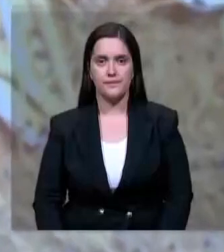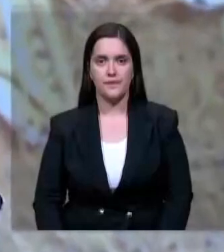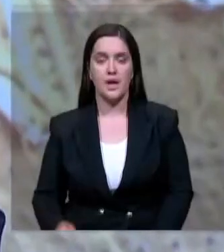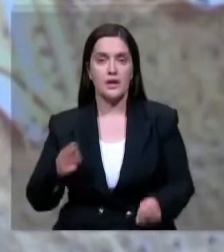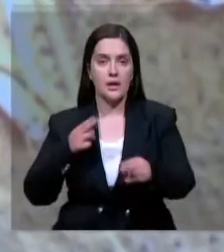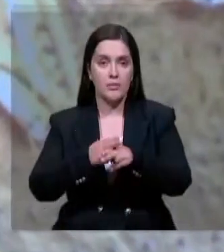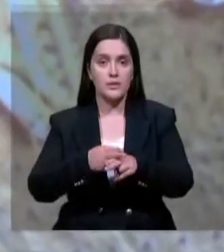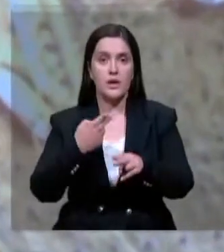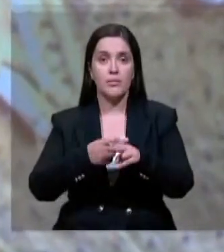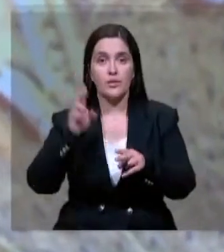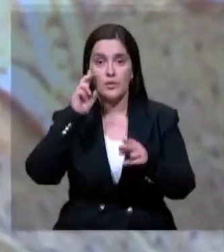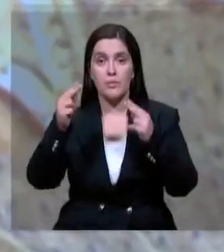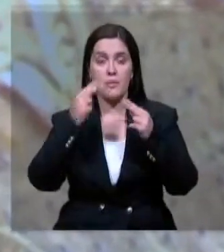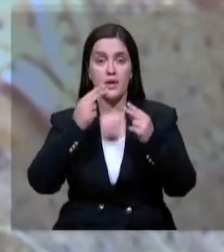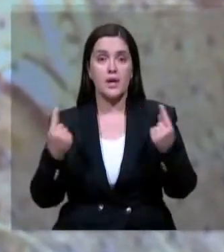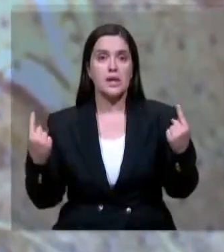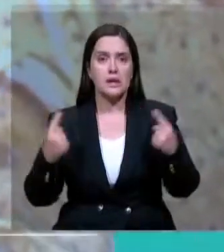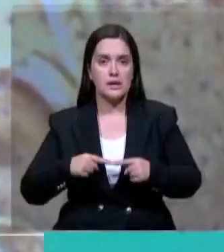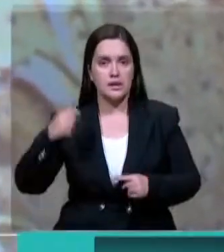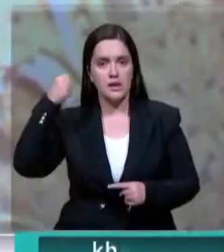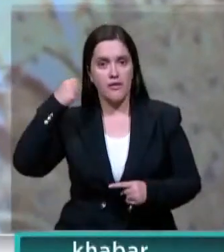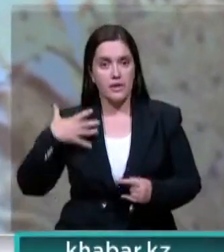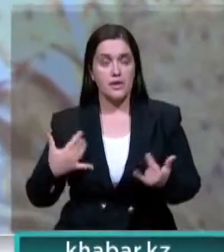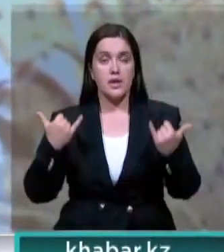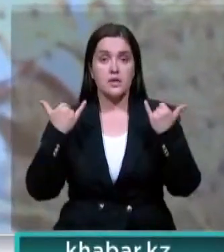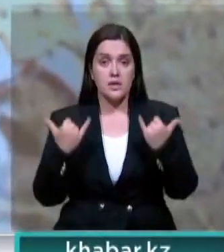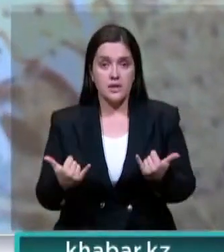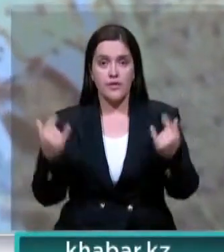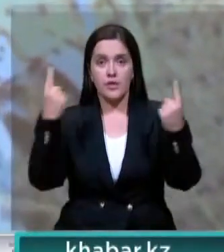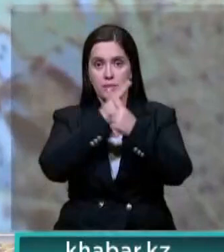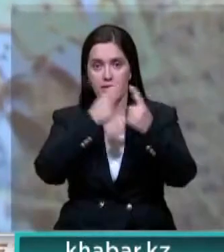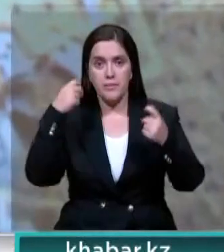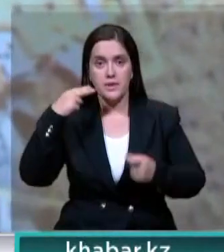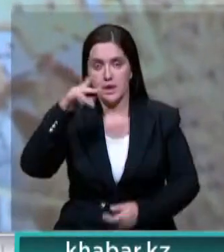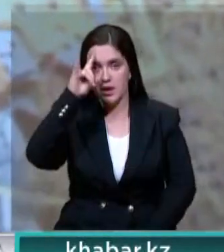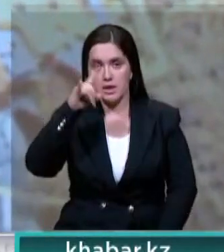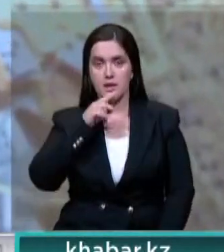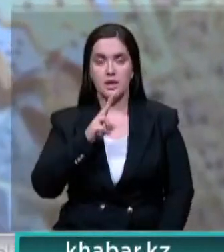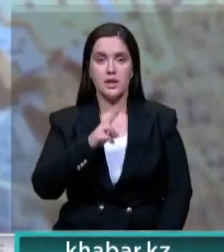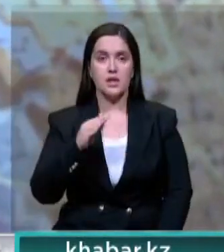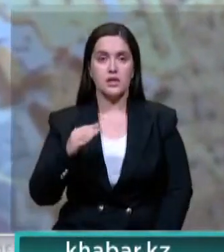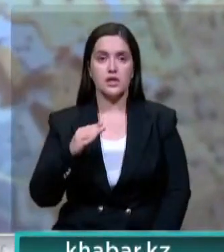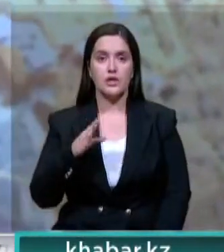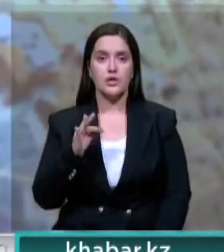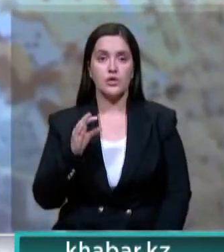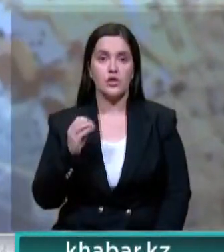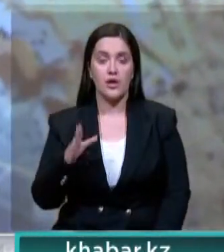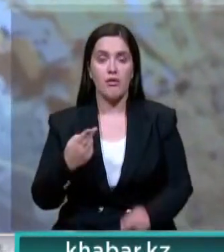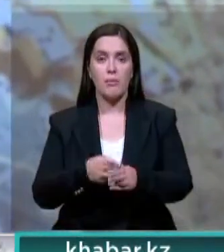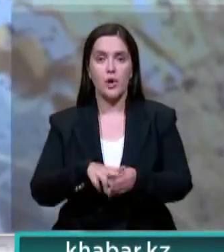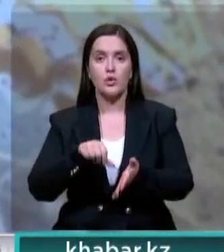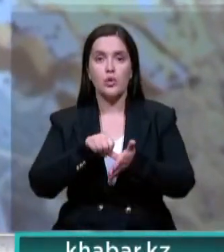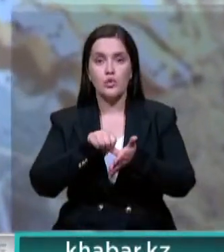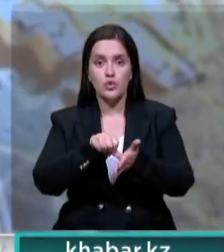не допустить гуманитарного и продовольственного кризиса в афганистане сегодня призвал президент казахстана а сам же more